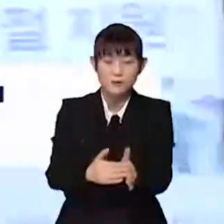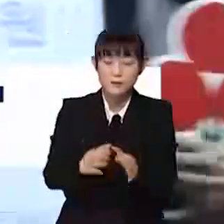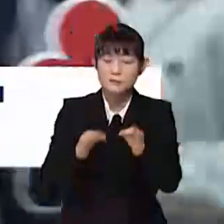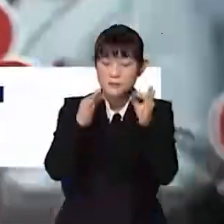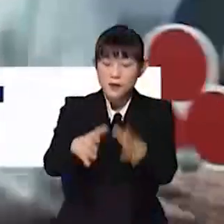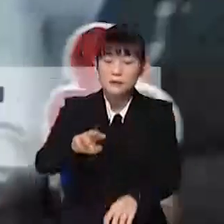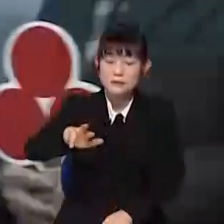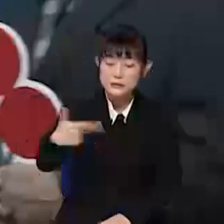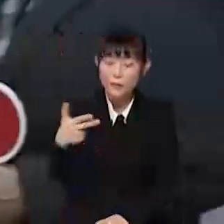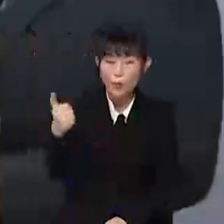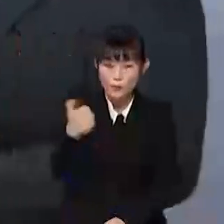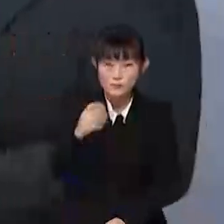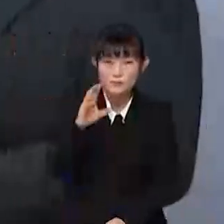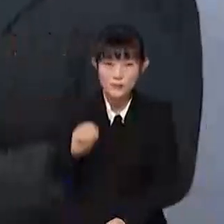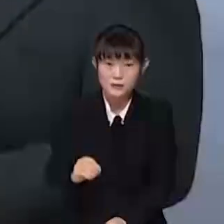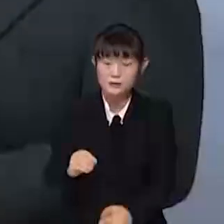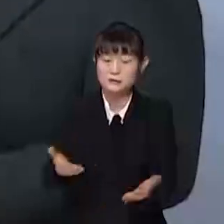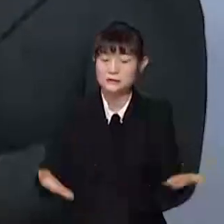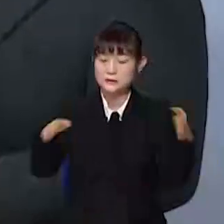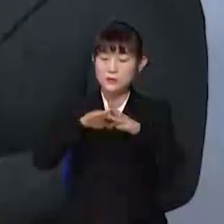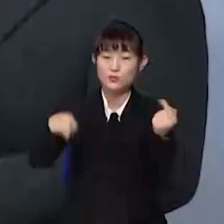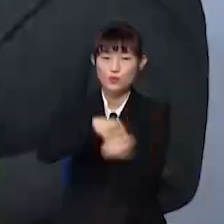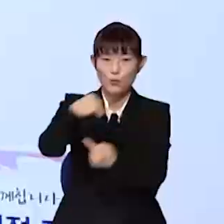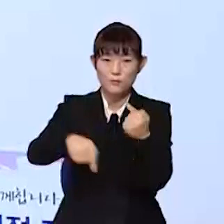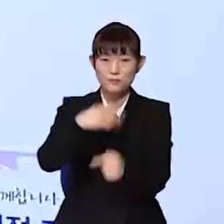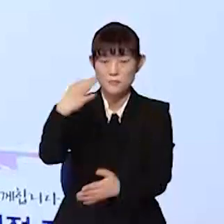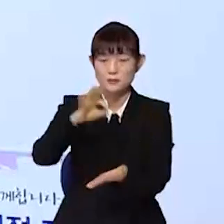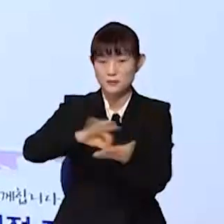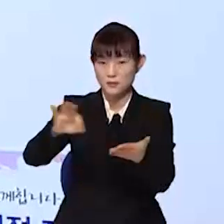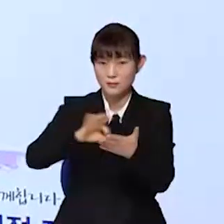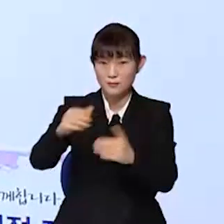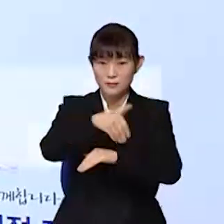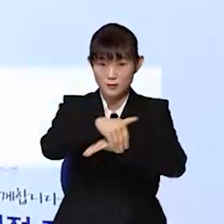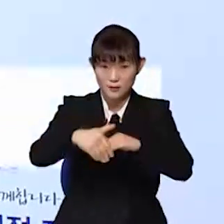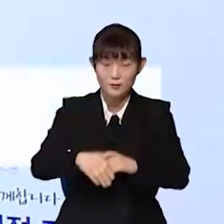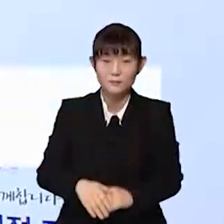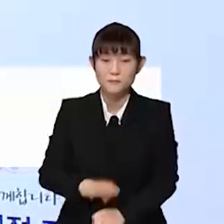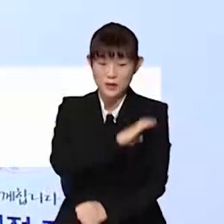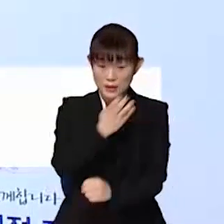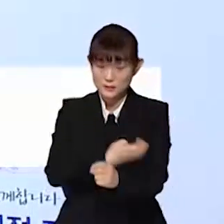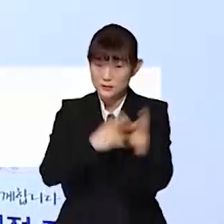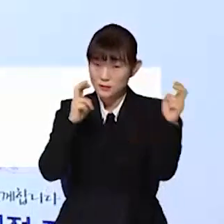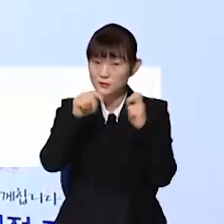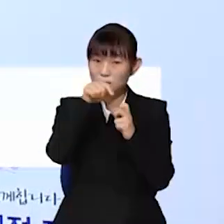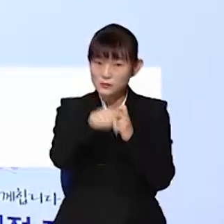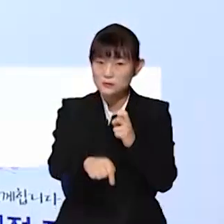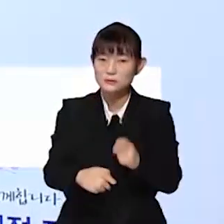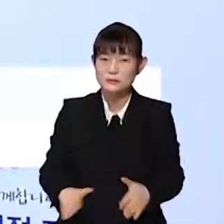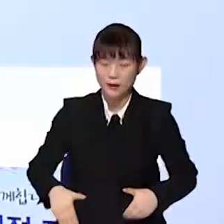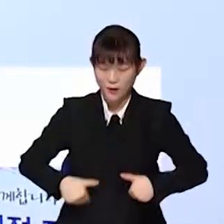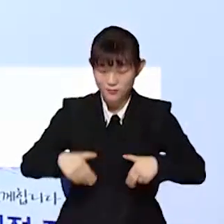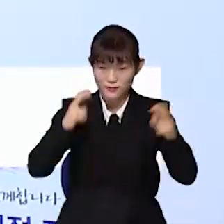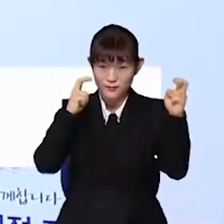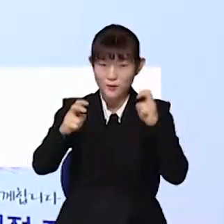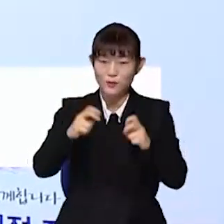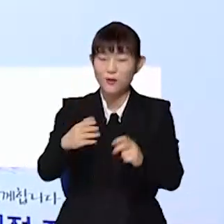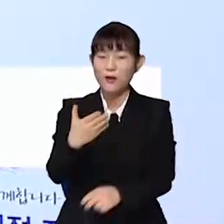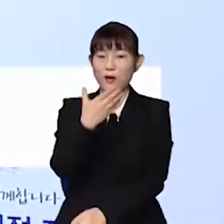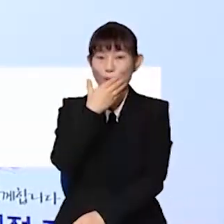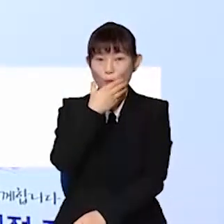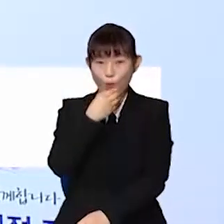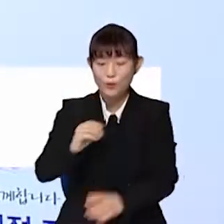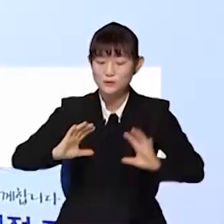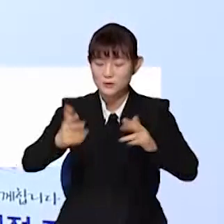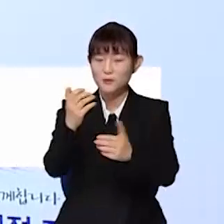기탁금 750만 원은 시설 운영비로 쓰입니다. 해양에너지는 따뜻한 에너지로 행복한 세상을 만들기